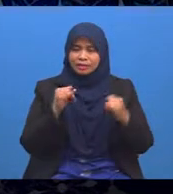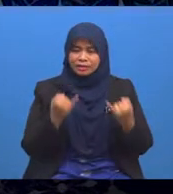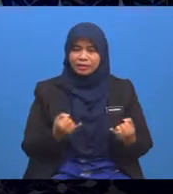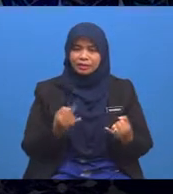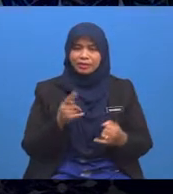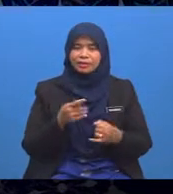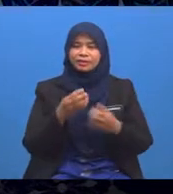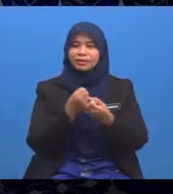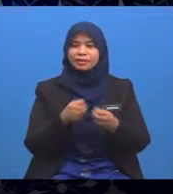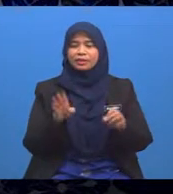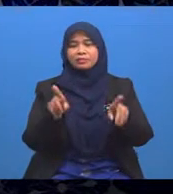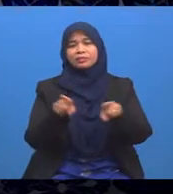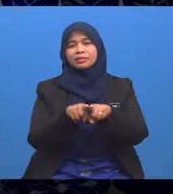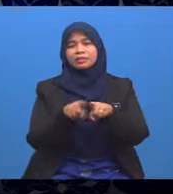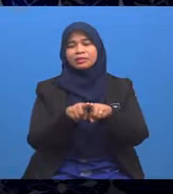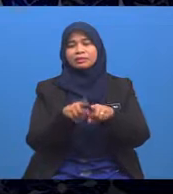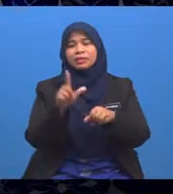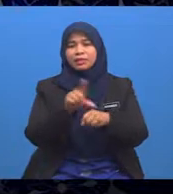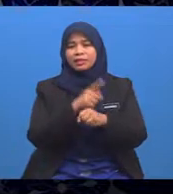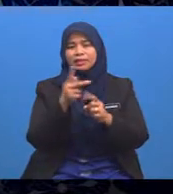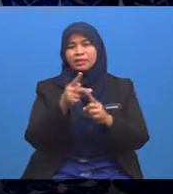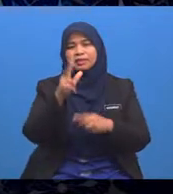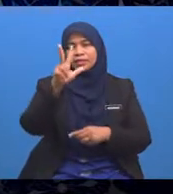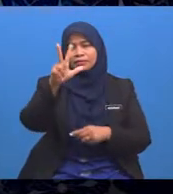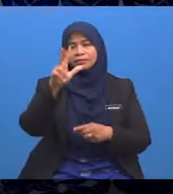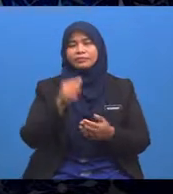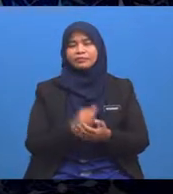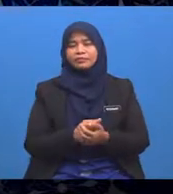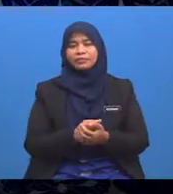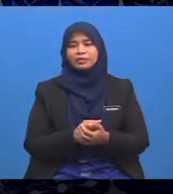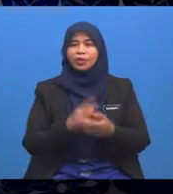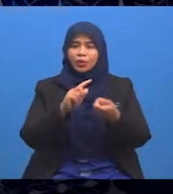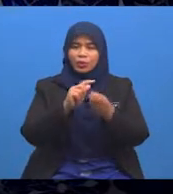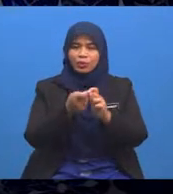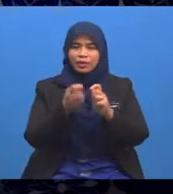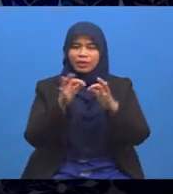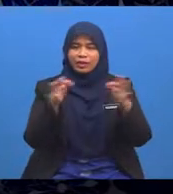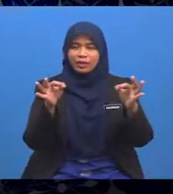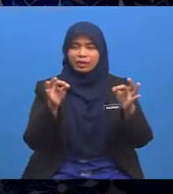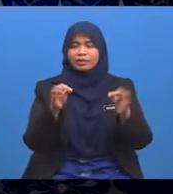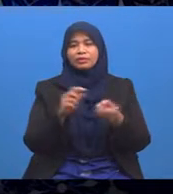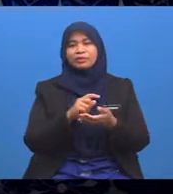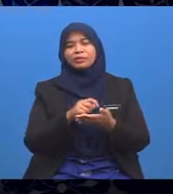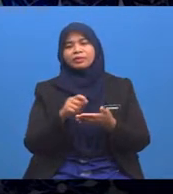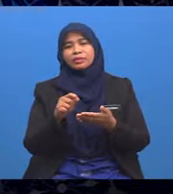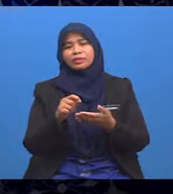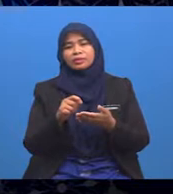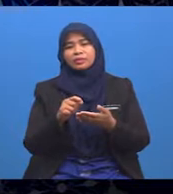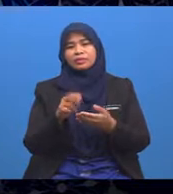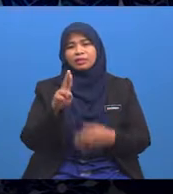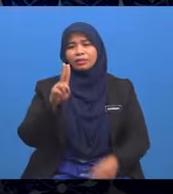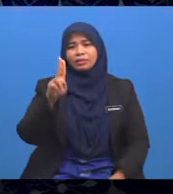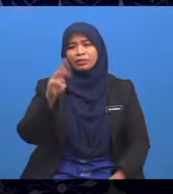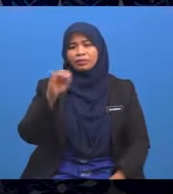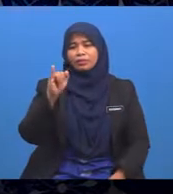selesaikan bersama-sama latihan yang ketiga, iaitu menukarkan ayat tulisan Rumi kepada tulisan